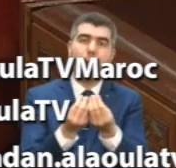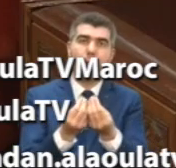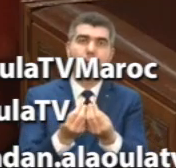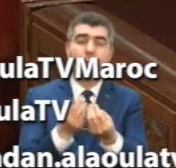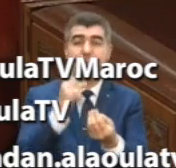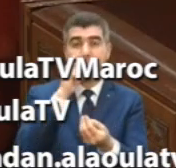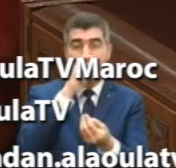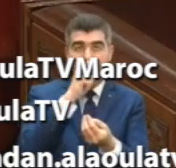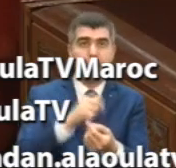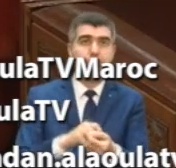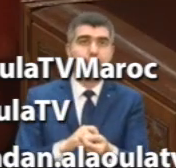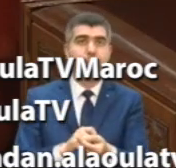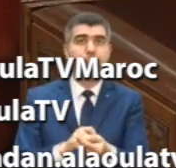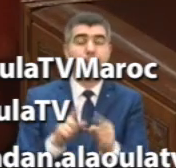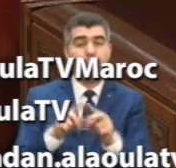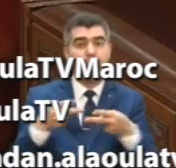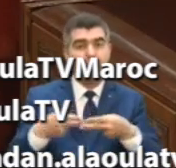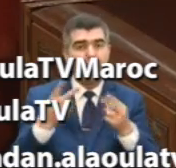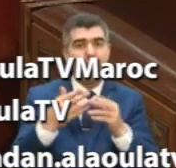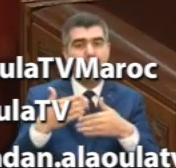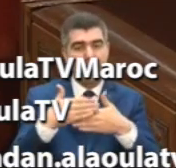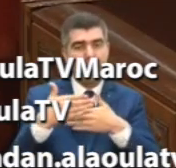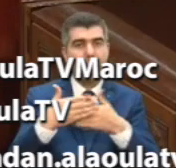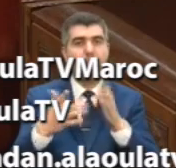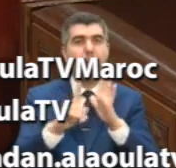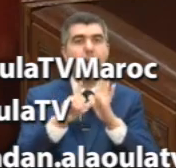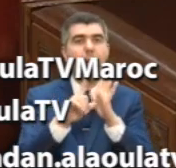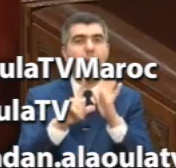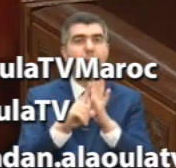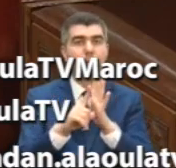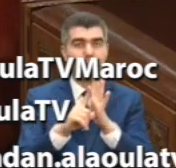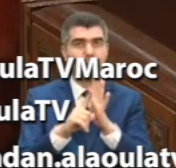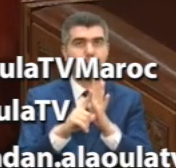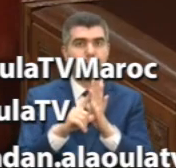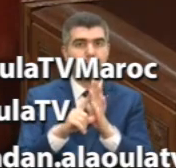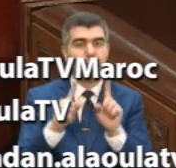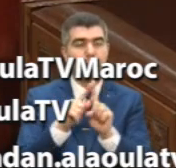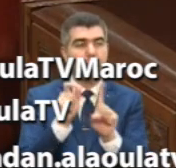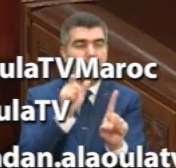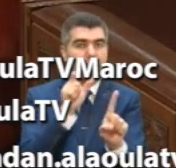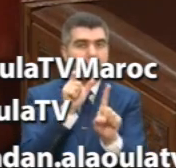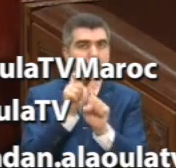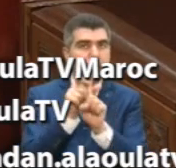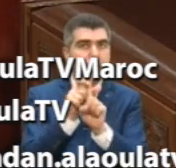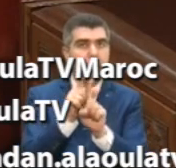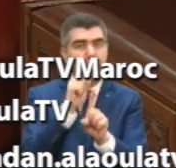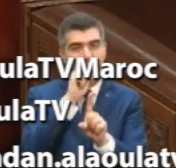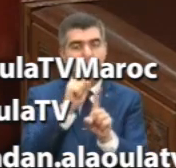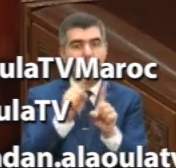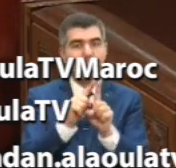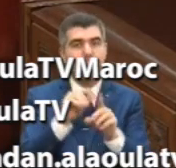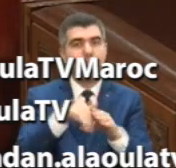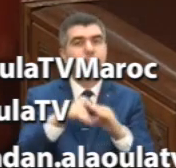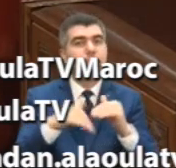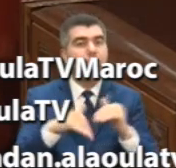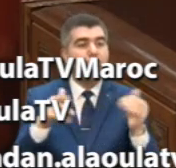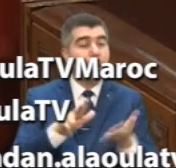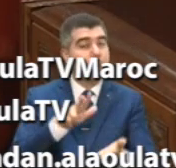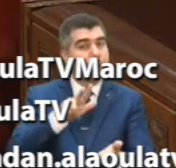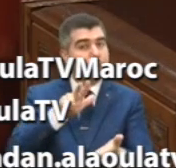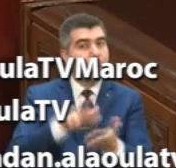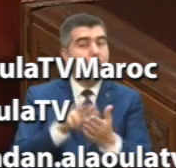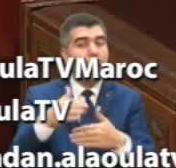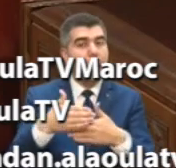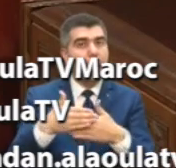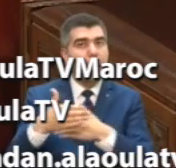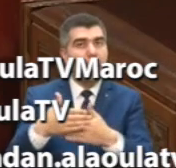صعبة، وسيخرج قريبا مشروع قانون متعلق بالاستهداف، نأمل أن يغطي الحاجة ويؤمن